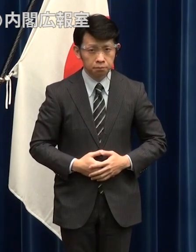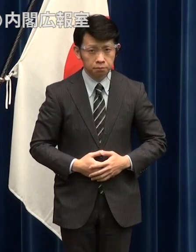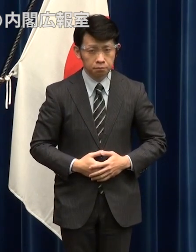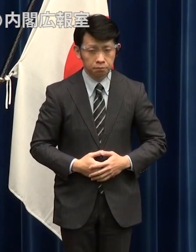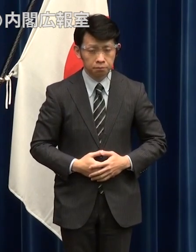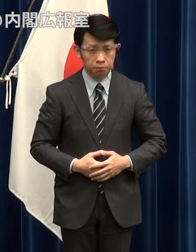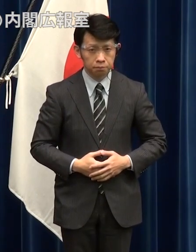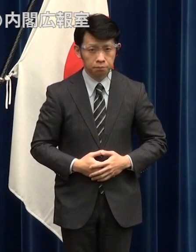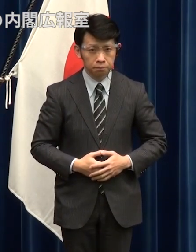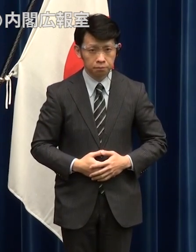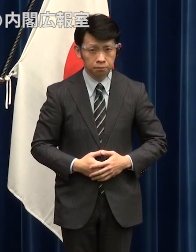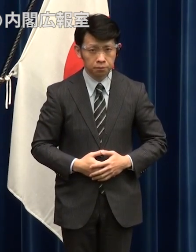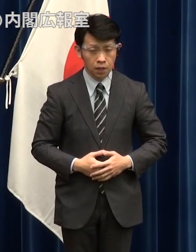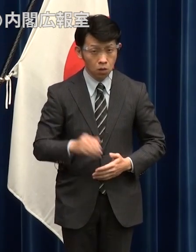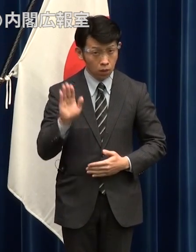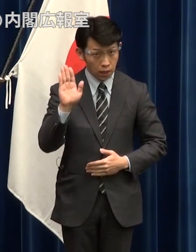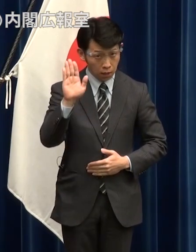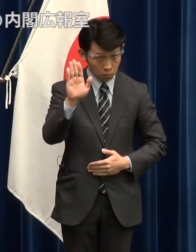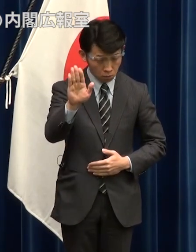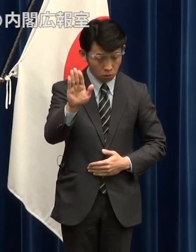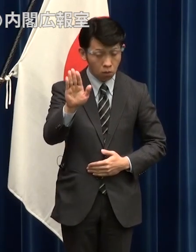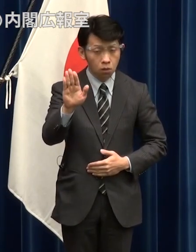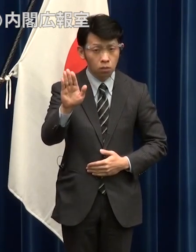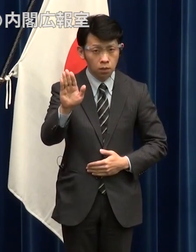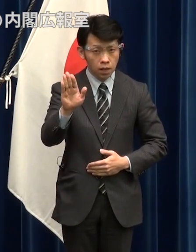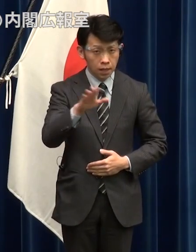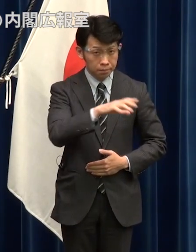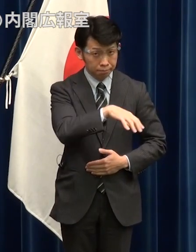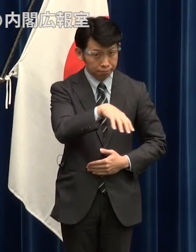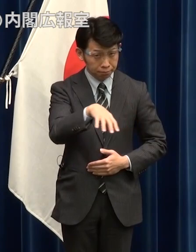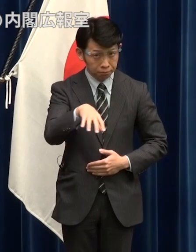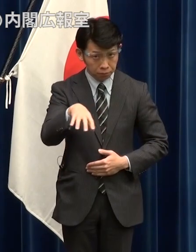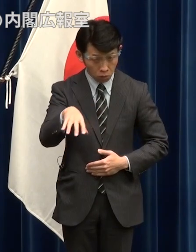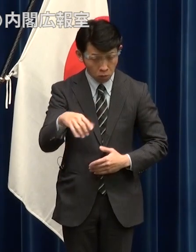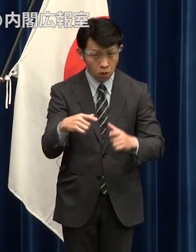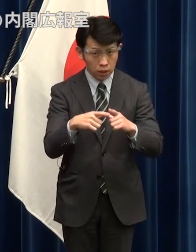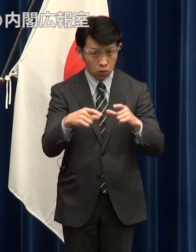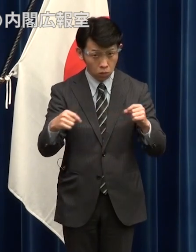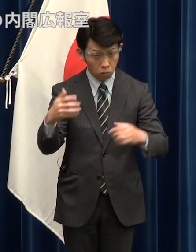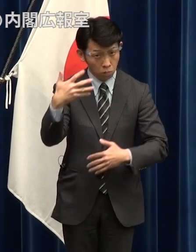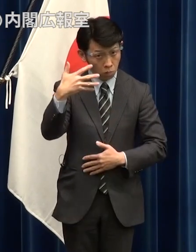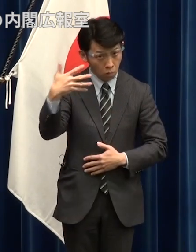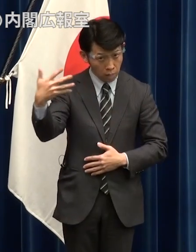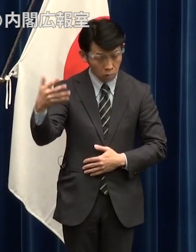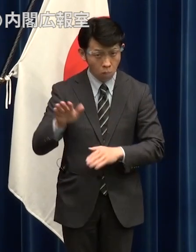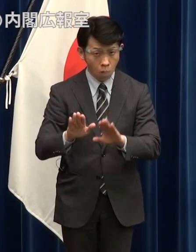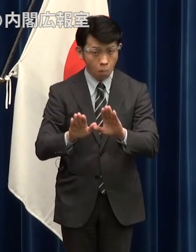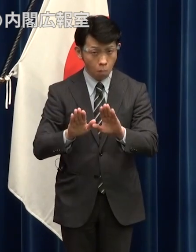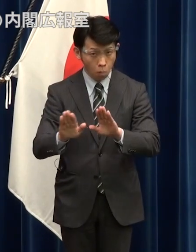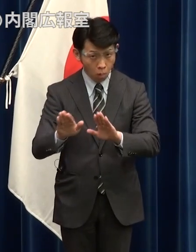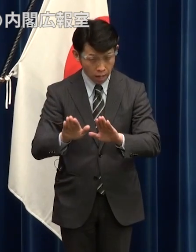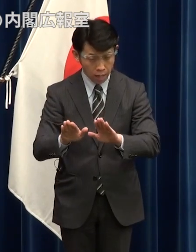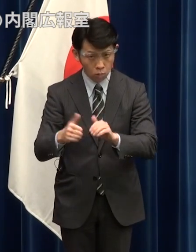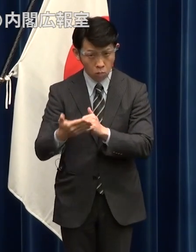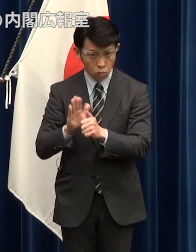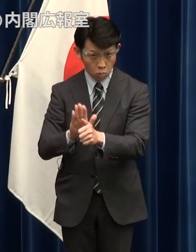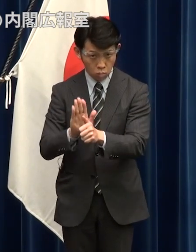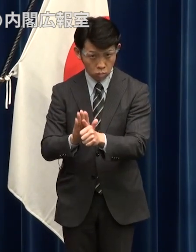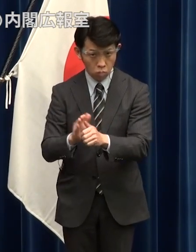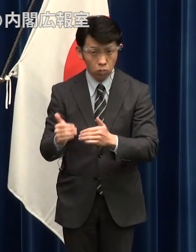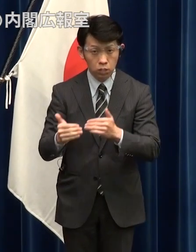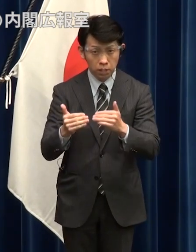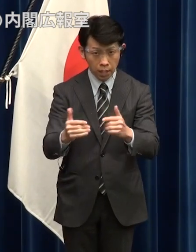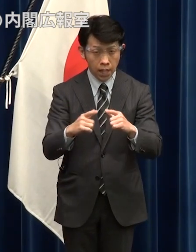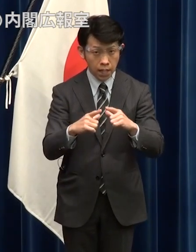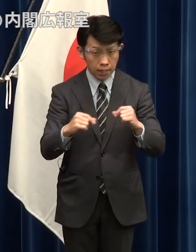ずれにせよ引き続きさまざまな分野における日米の防衛協力をさらに推進し、日米